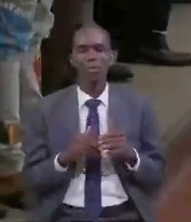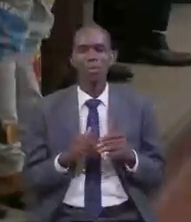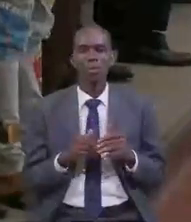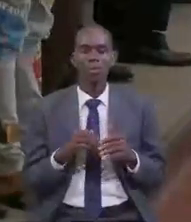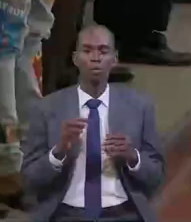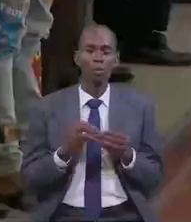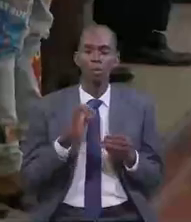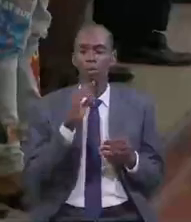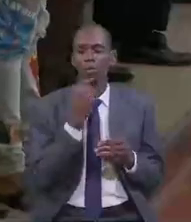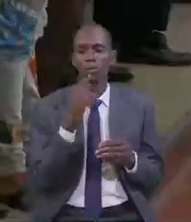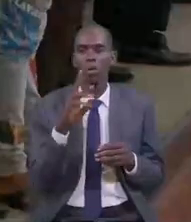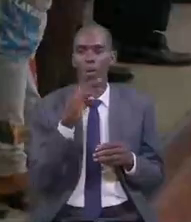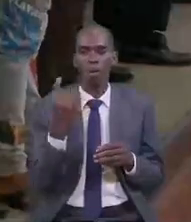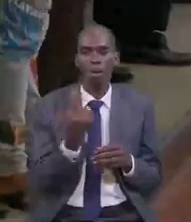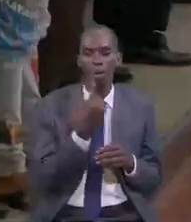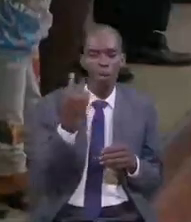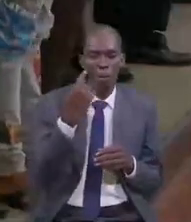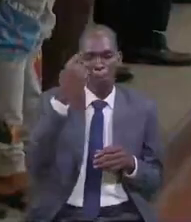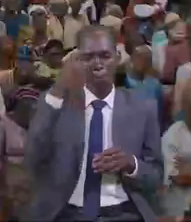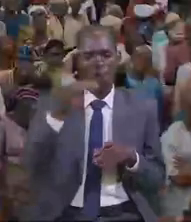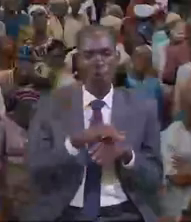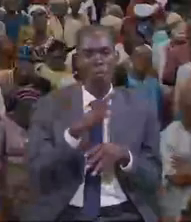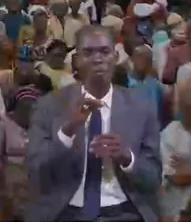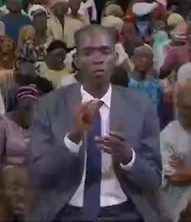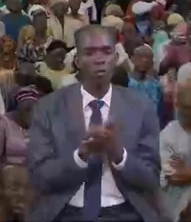moment où que tu te trouves?